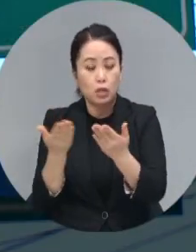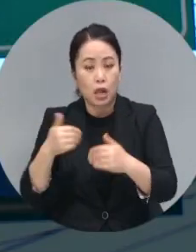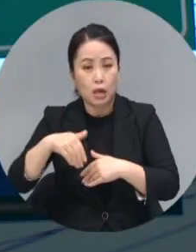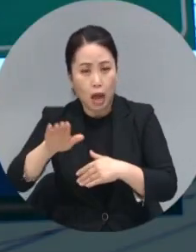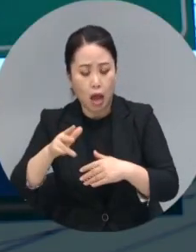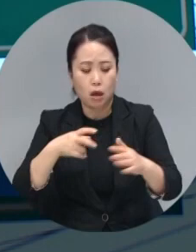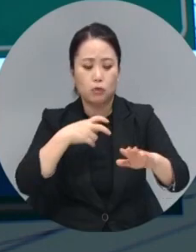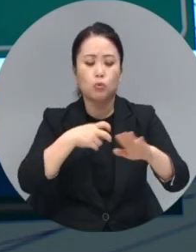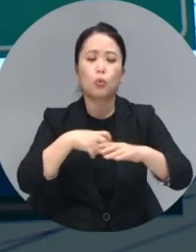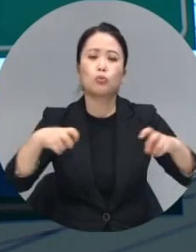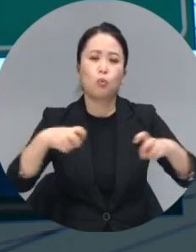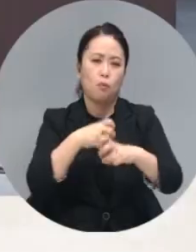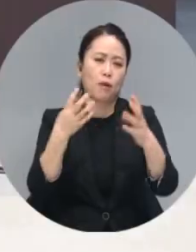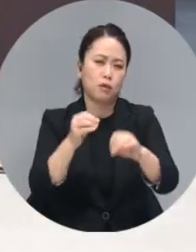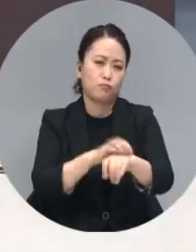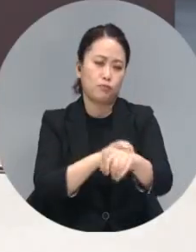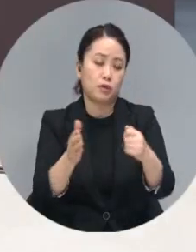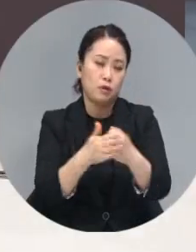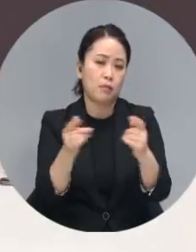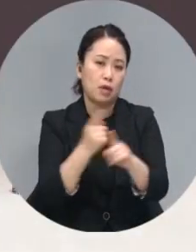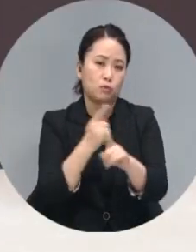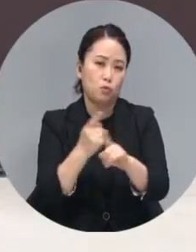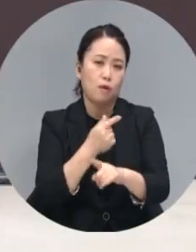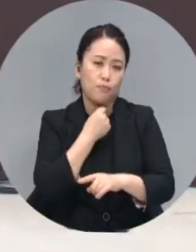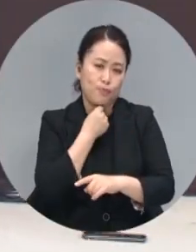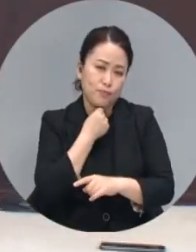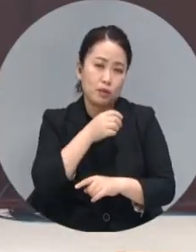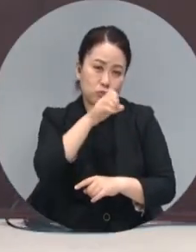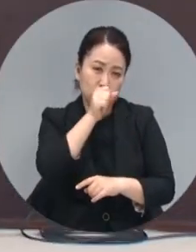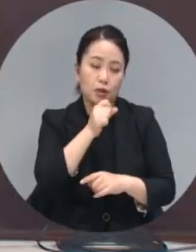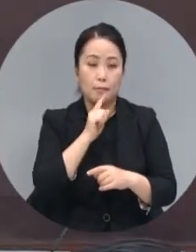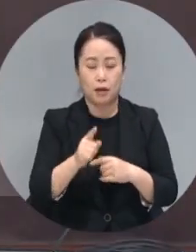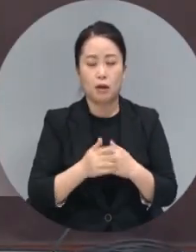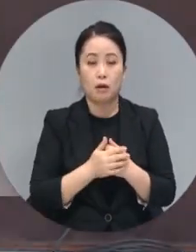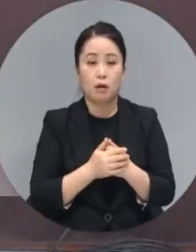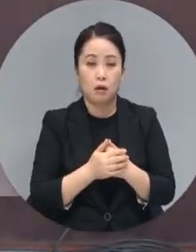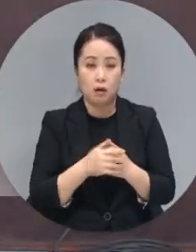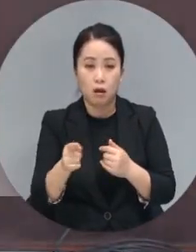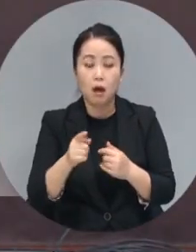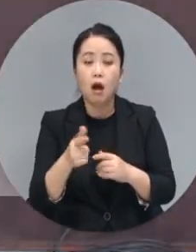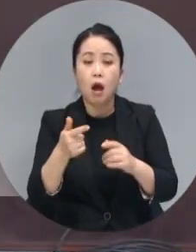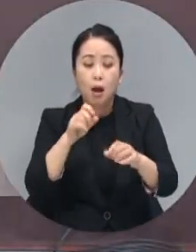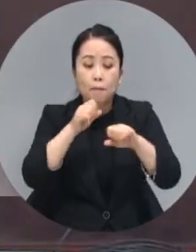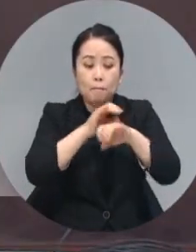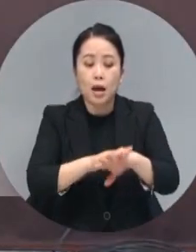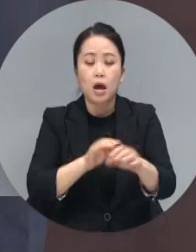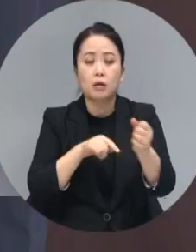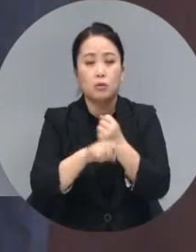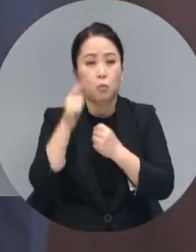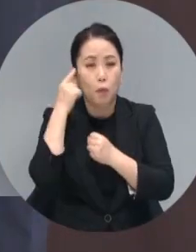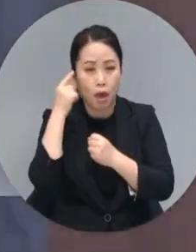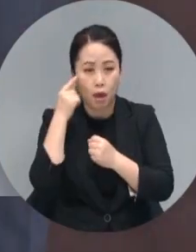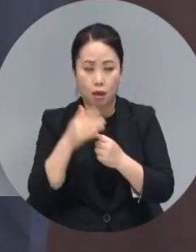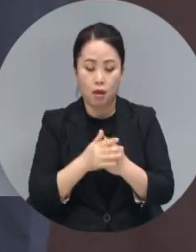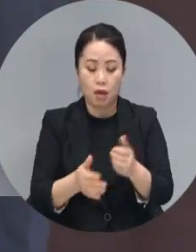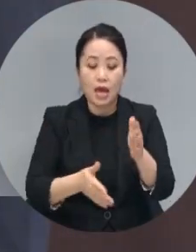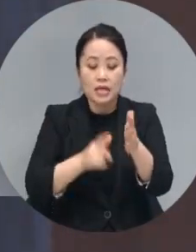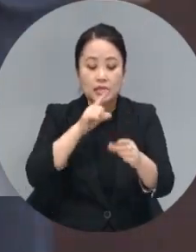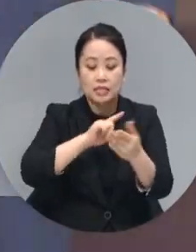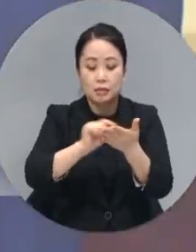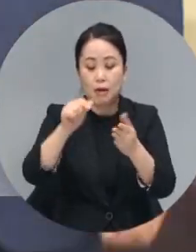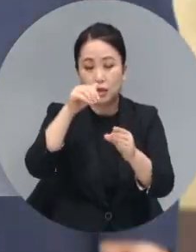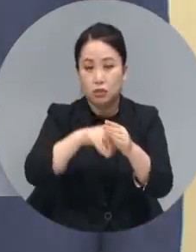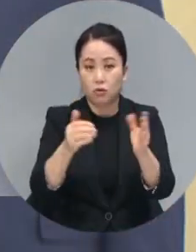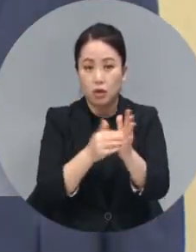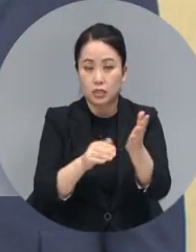좀 개선됐으면 좋겠습니다. 주민 염원에도 메가시티가 좌초된 건 지방선거 이후 교체된 울산과